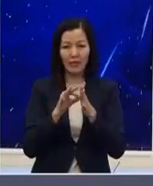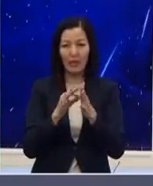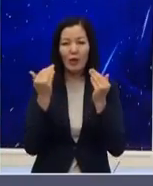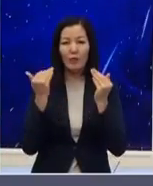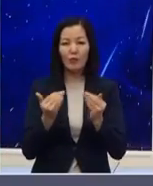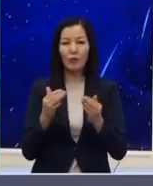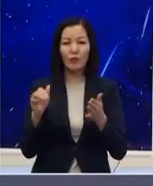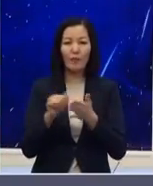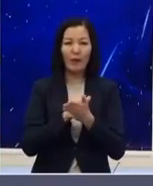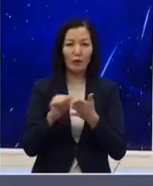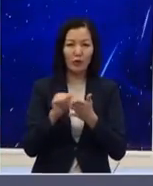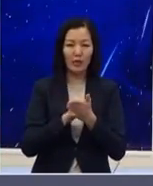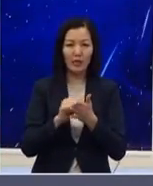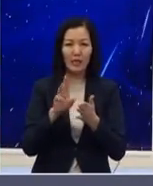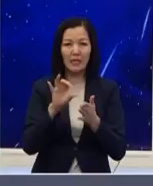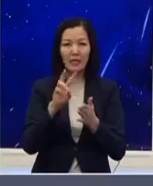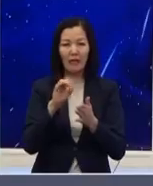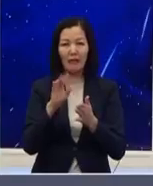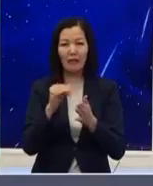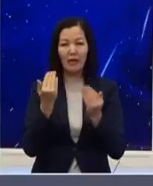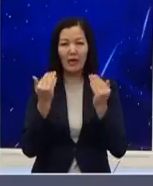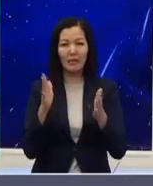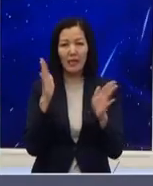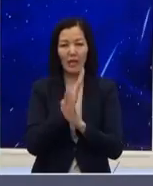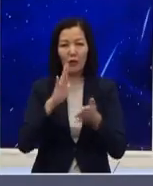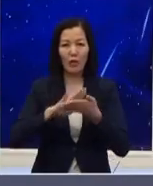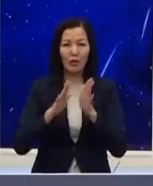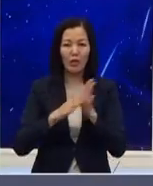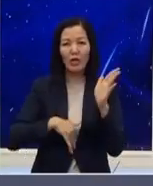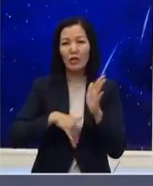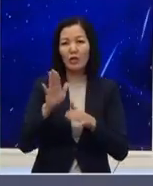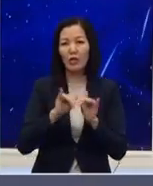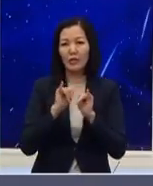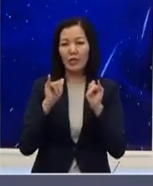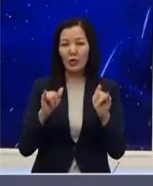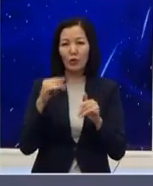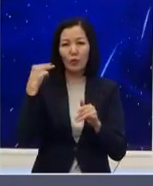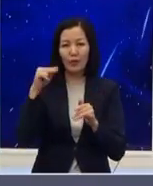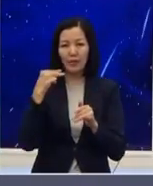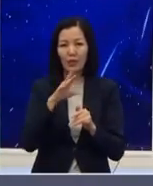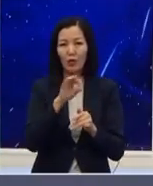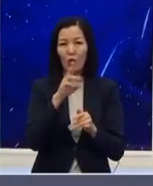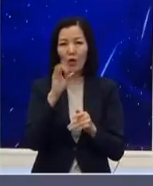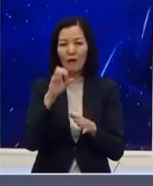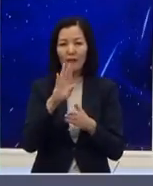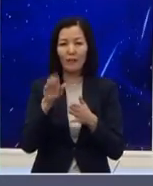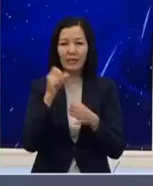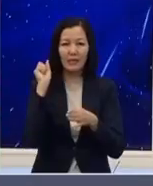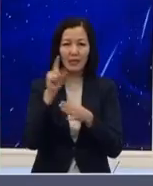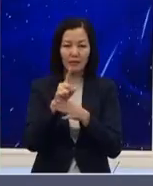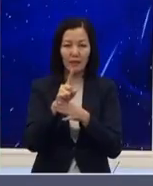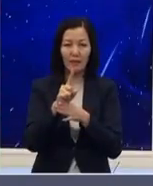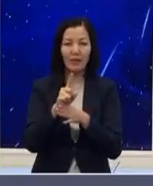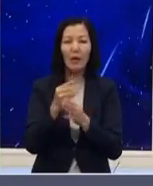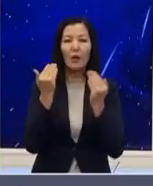көздейді. Бүгінде маңызды құжат Сенатта елдегі экологиялық жағдайды жақсарту ел президенті Қасым Жомарт Тоқаевтың басты